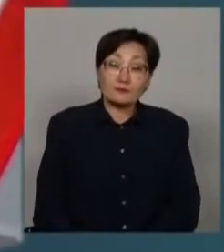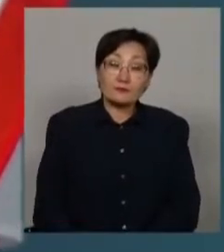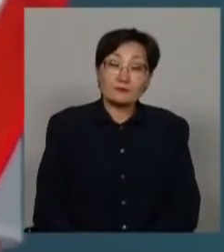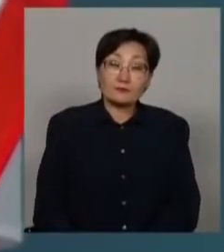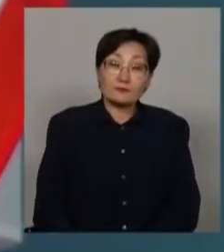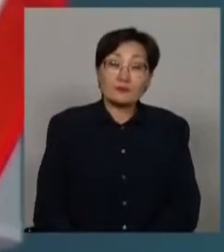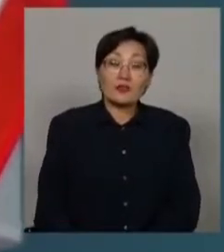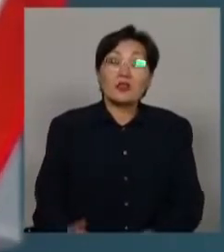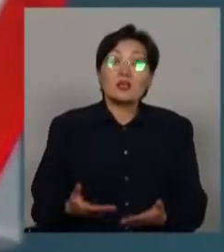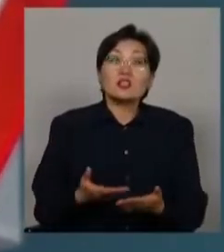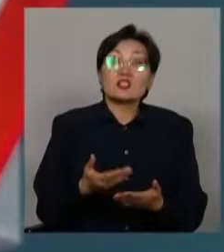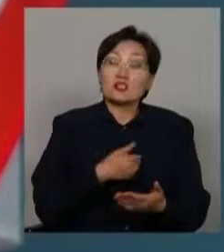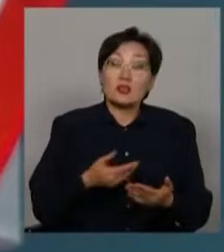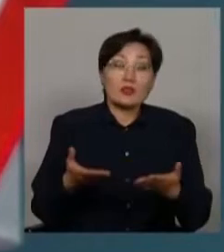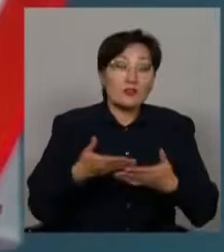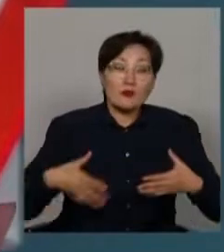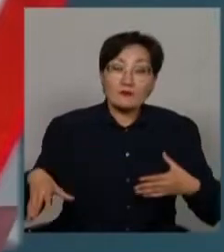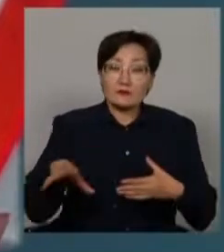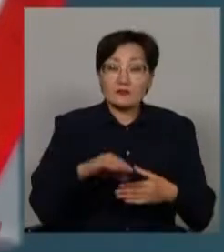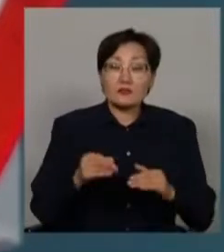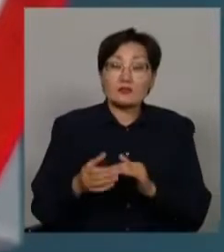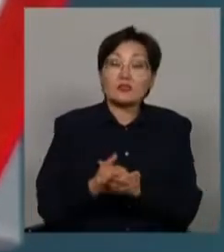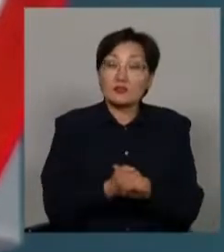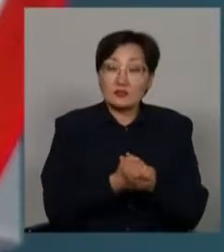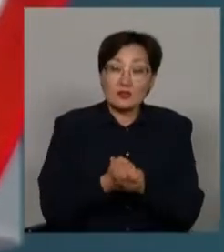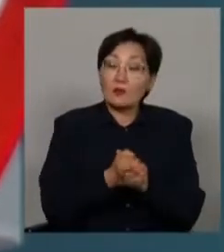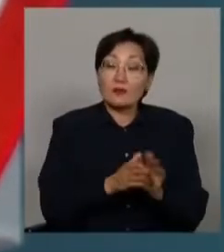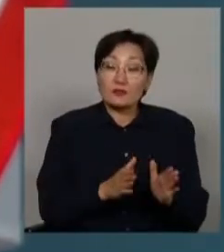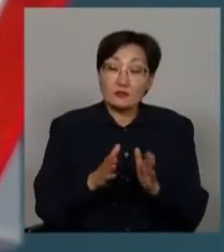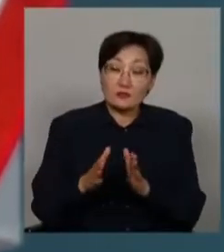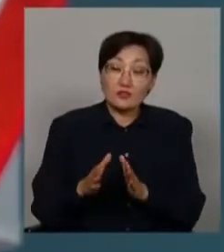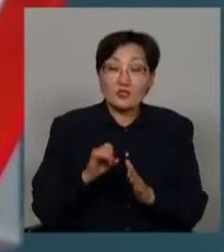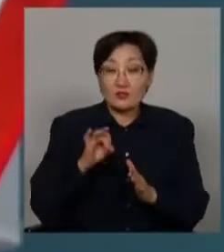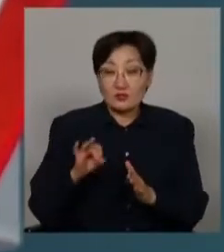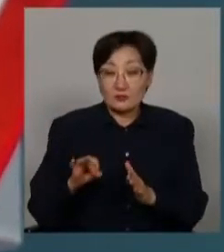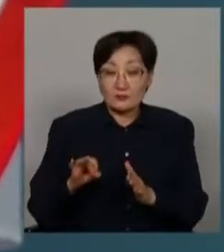желаю нам всем мира, стабильности и